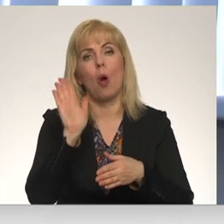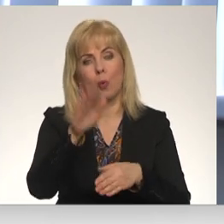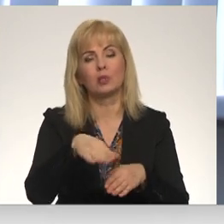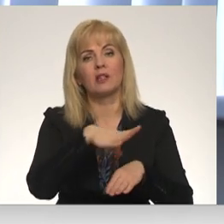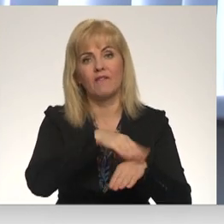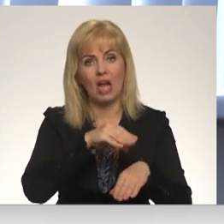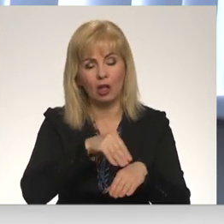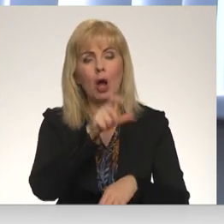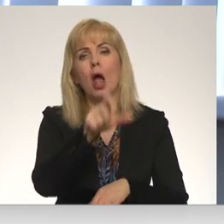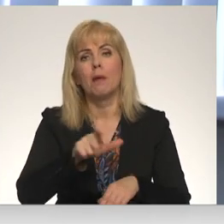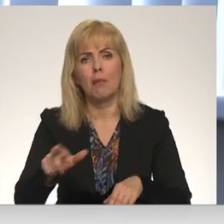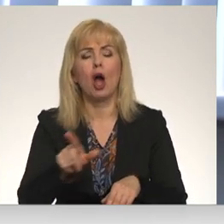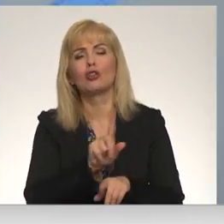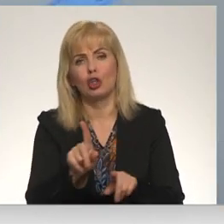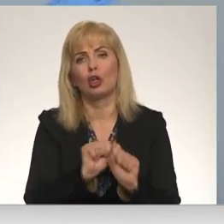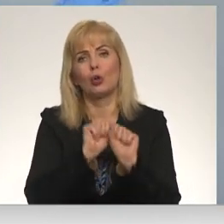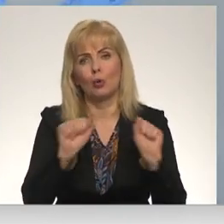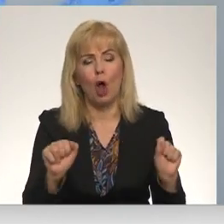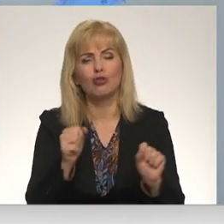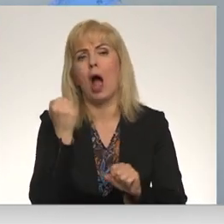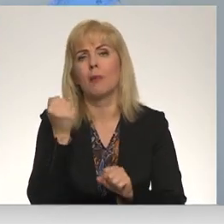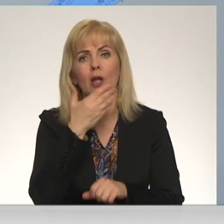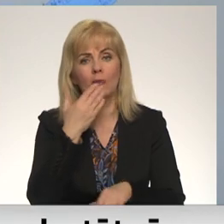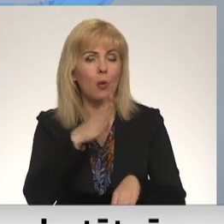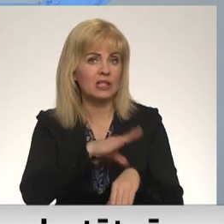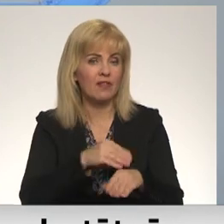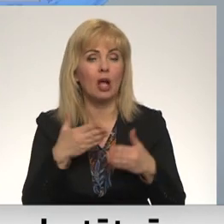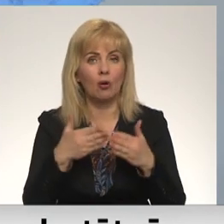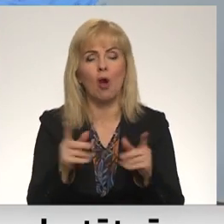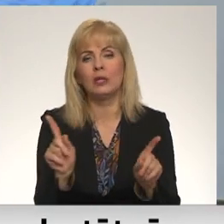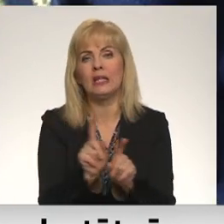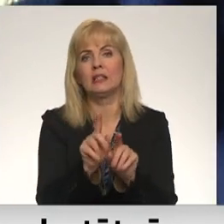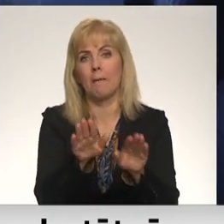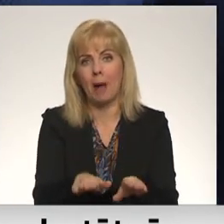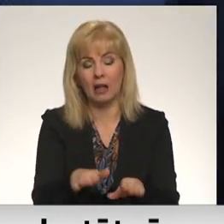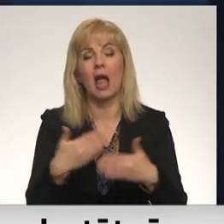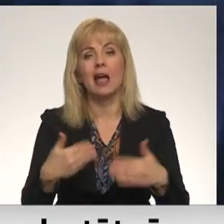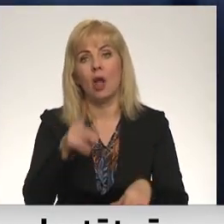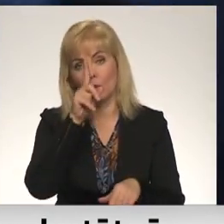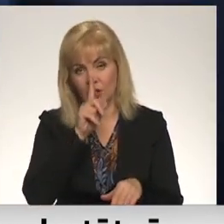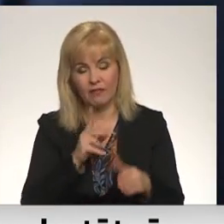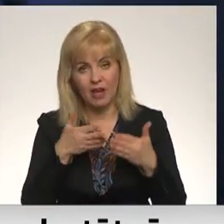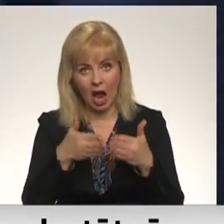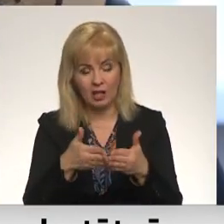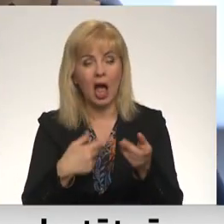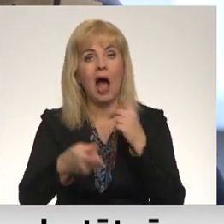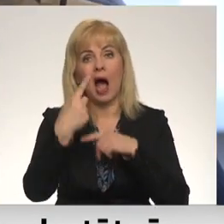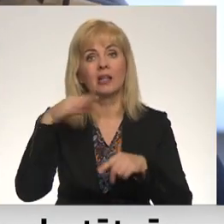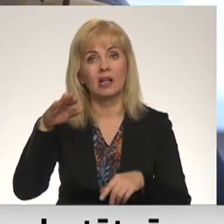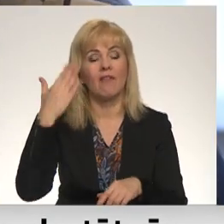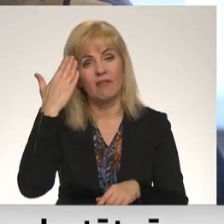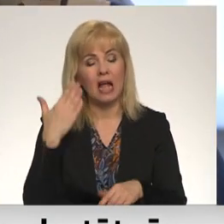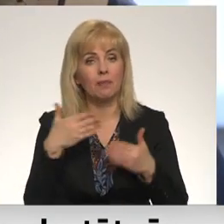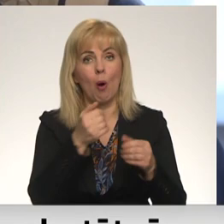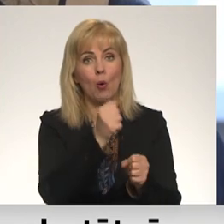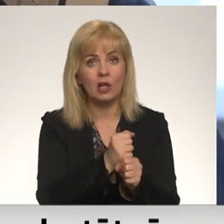justies droši vai nekāds apdraudējums nebija. Zviedrijā kuģis uzturējies īstu brīdi un jau svētdien prāmi Stena Baltika atgriezās Ventspils ostā,